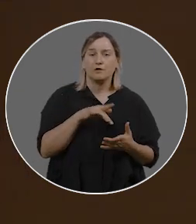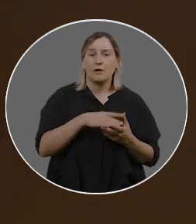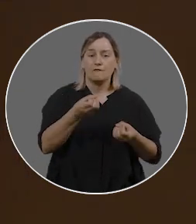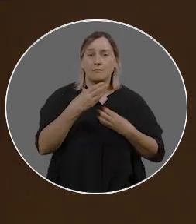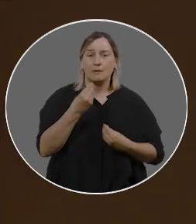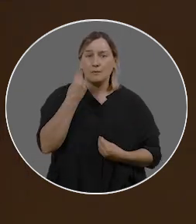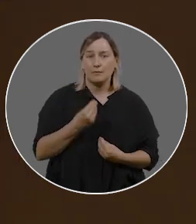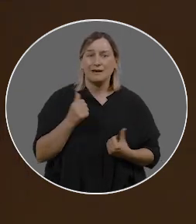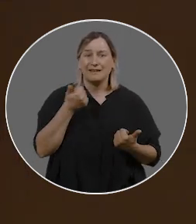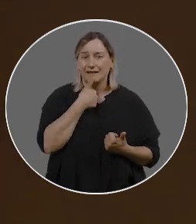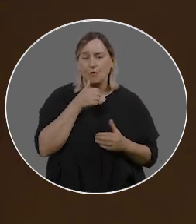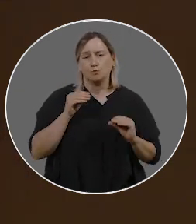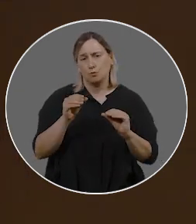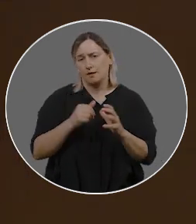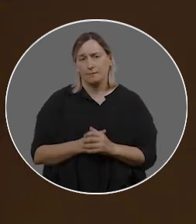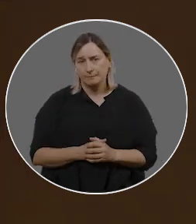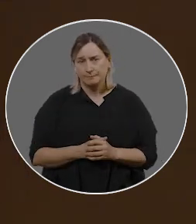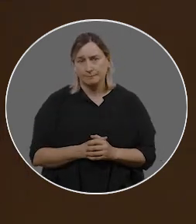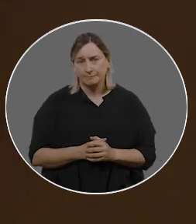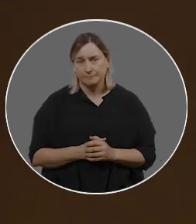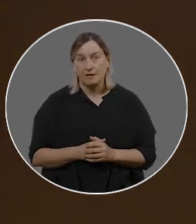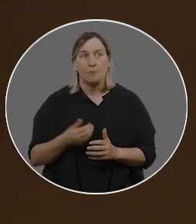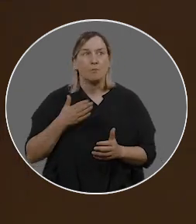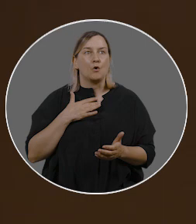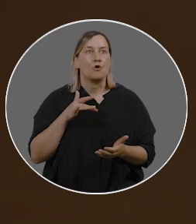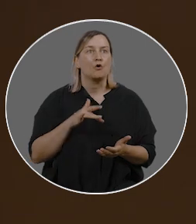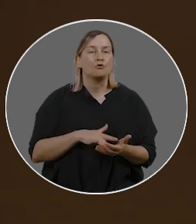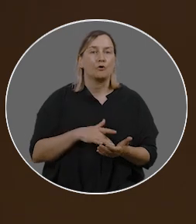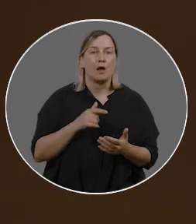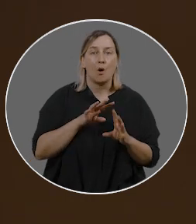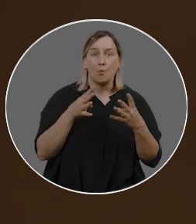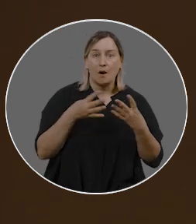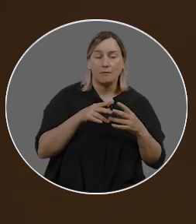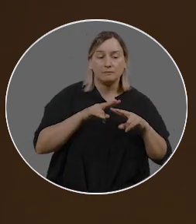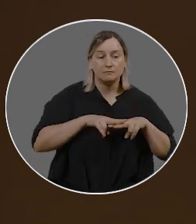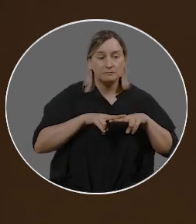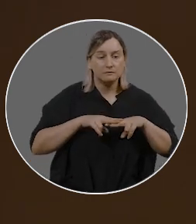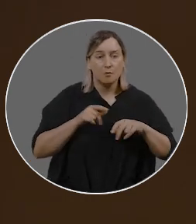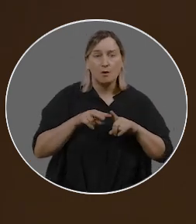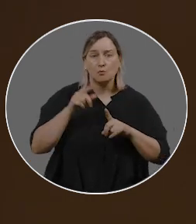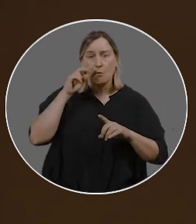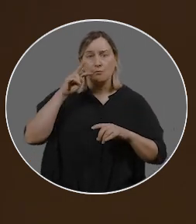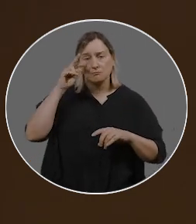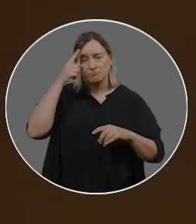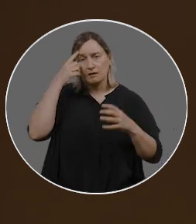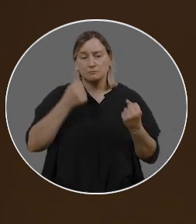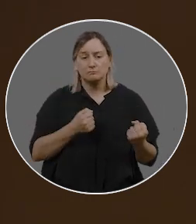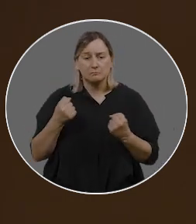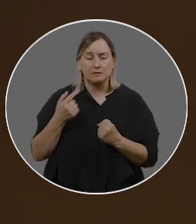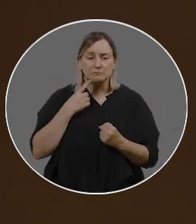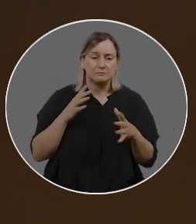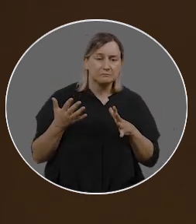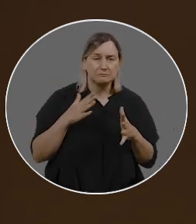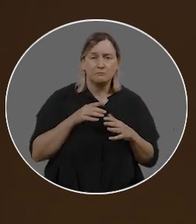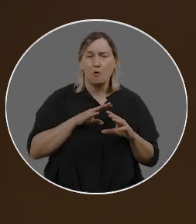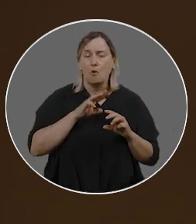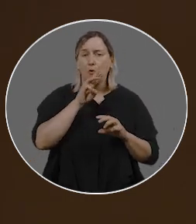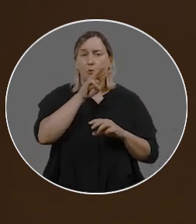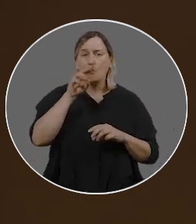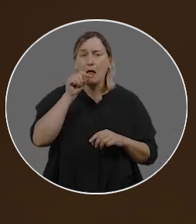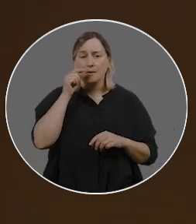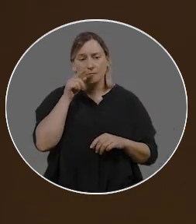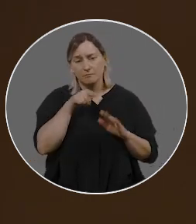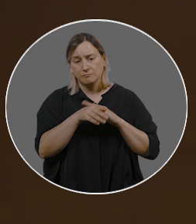informació bona és l'usuari. Pot ser que testegis la web i tu com a expert diguis vale, més o menys aquesta web és adequada,